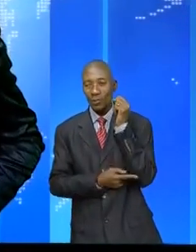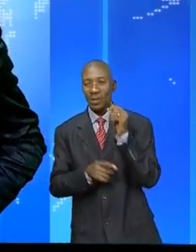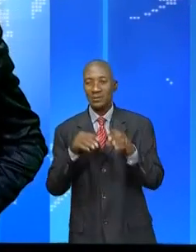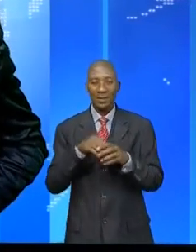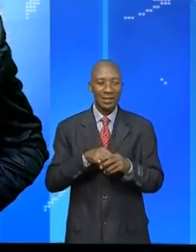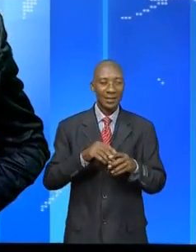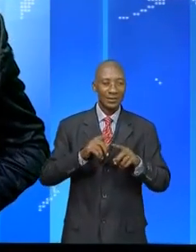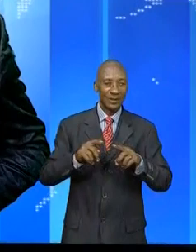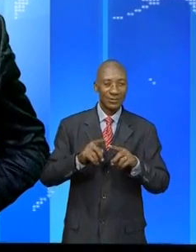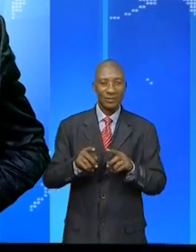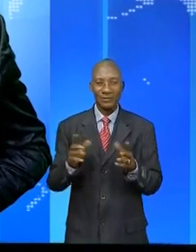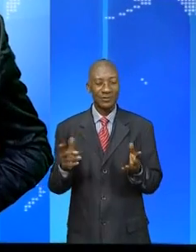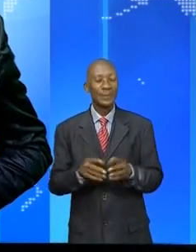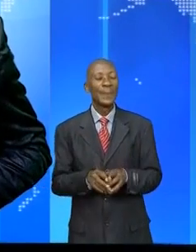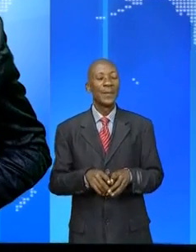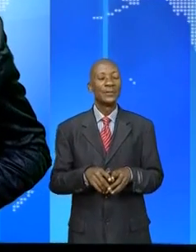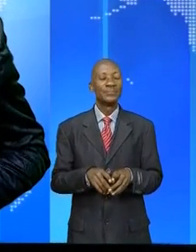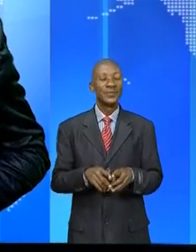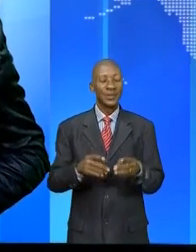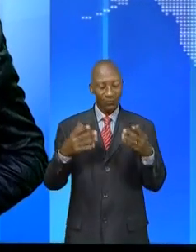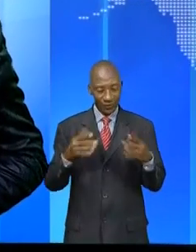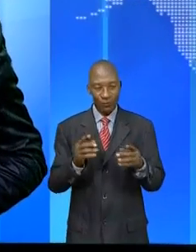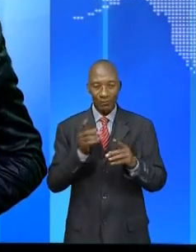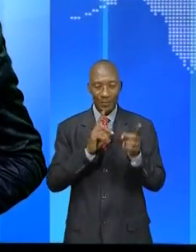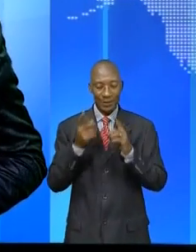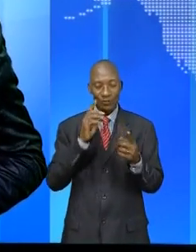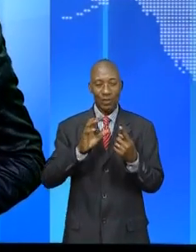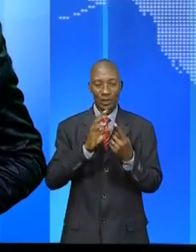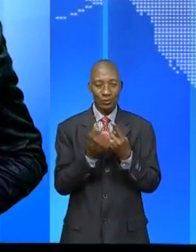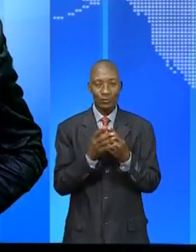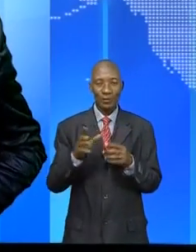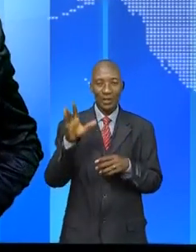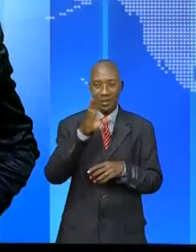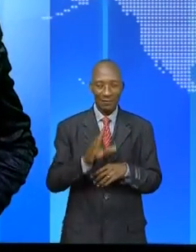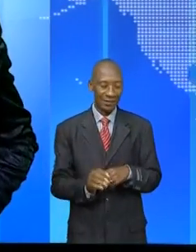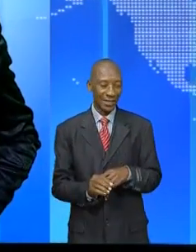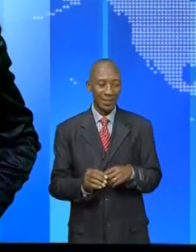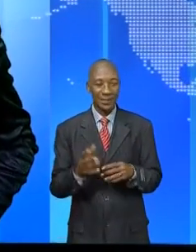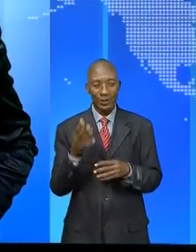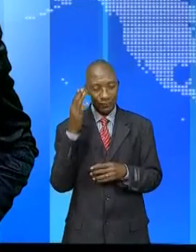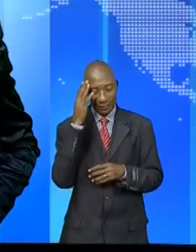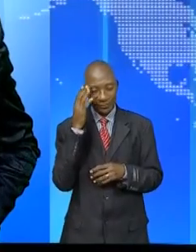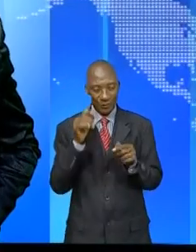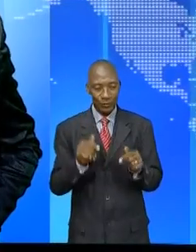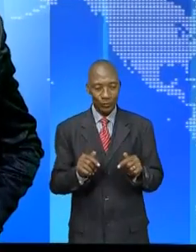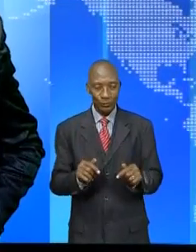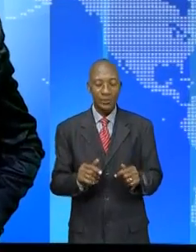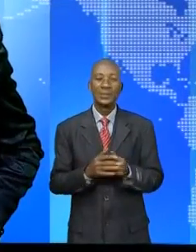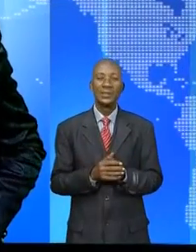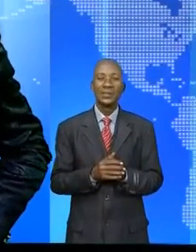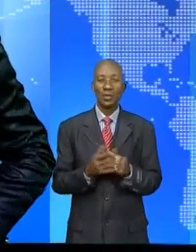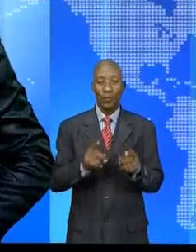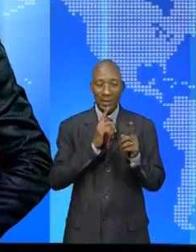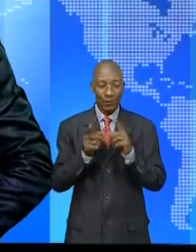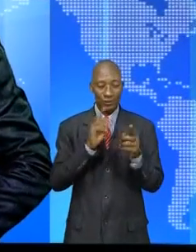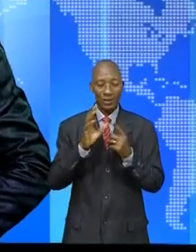de Goma, frappée dernièrement par l'éruption volcanique de Nyiragongo. Vous êtes en direct sur la télévision nationale congolaise. Bienvenue si vous nous rejoignez